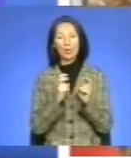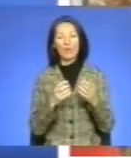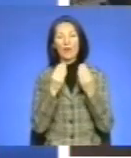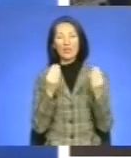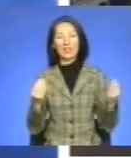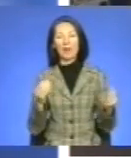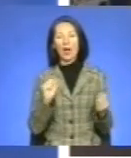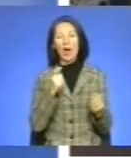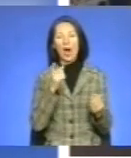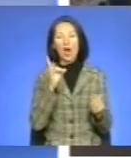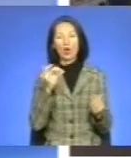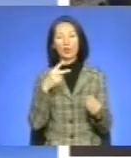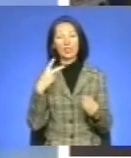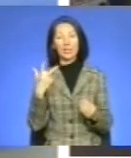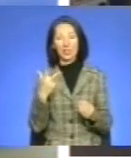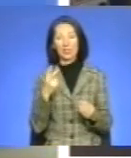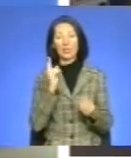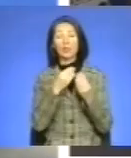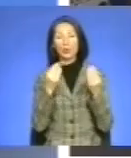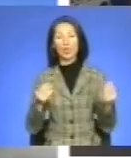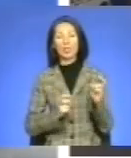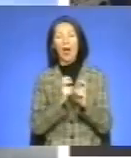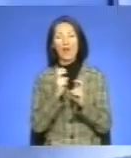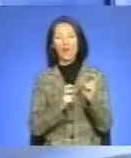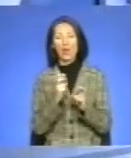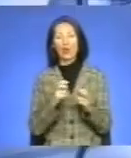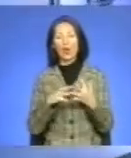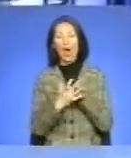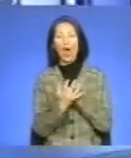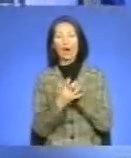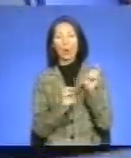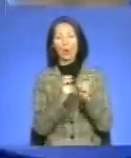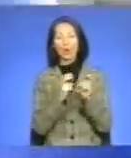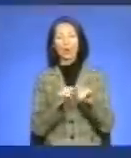«Агро-2013». На ній експонуються вироби агропромислового комплексу Тернопільщини.